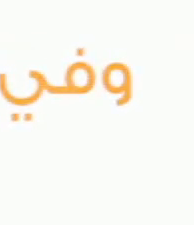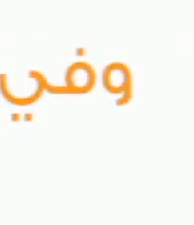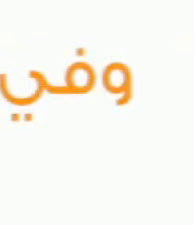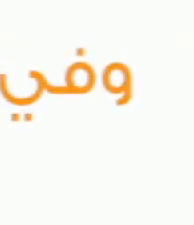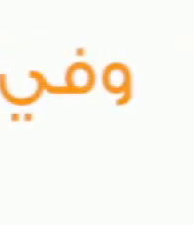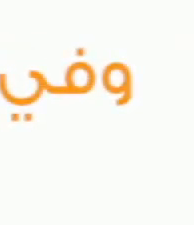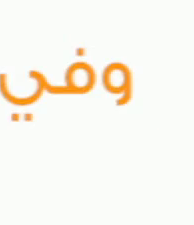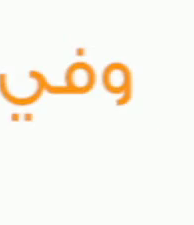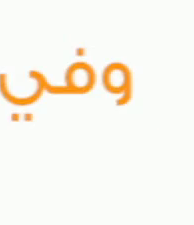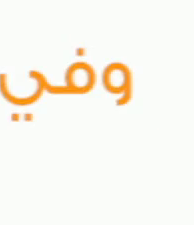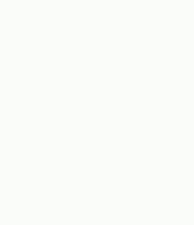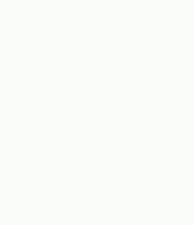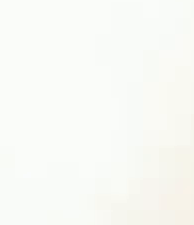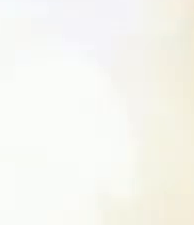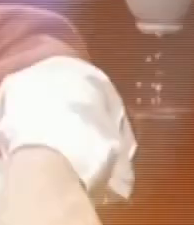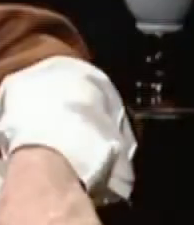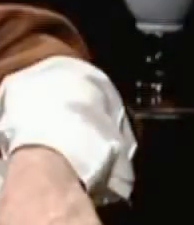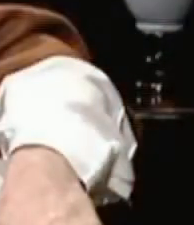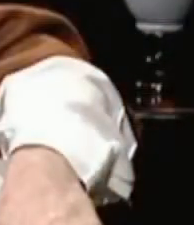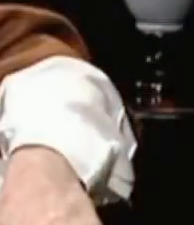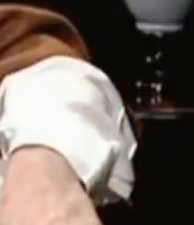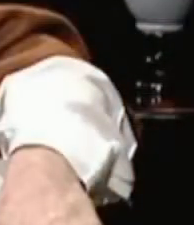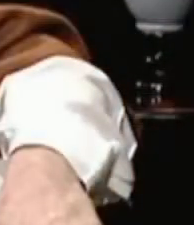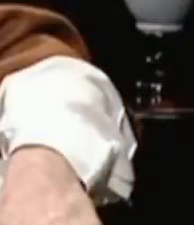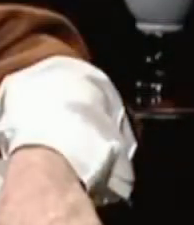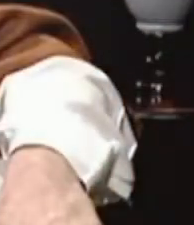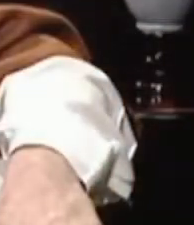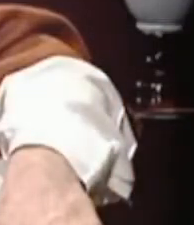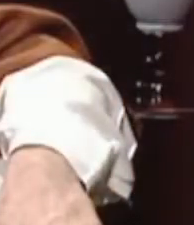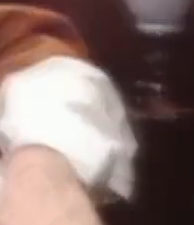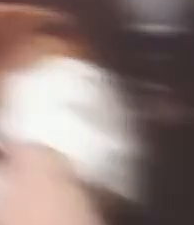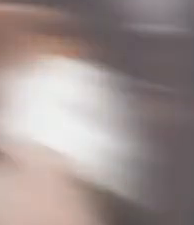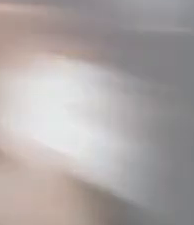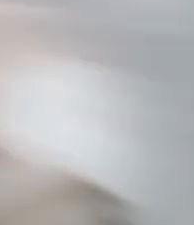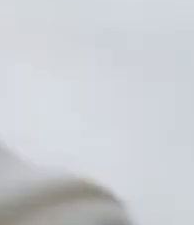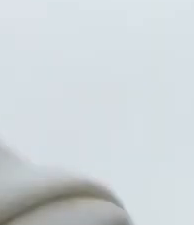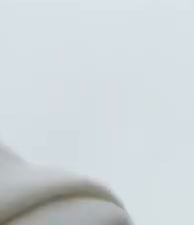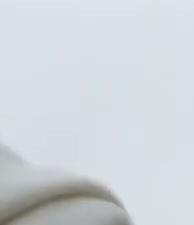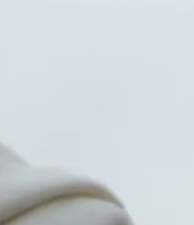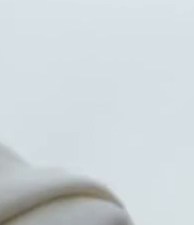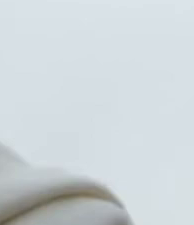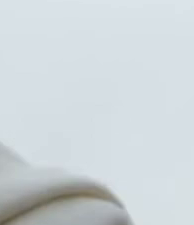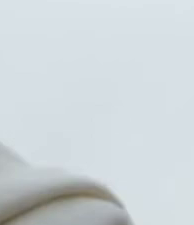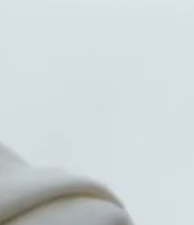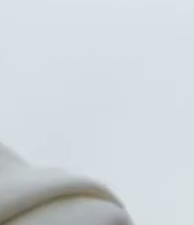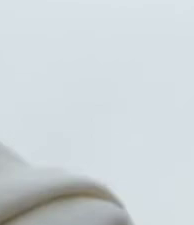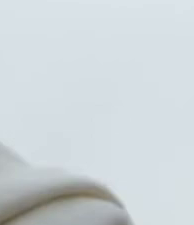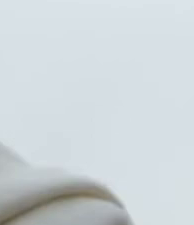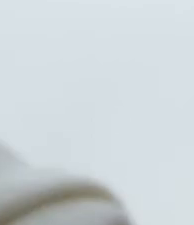عابق الياسمين، على درب من في الورى